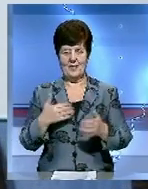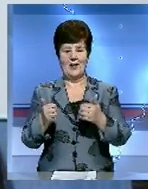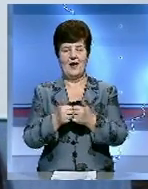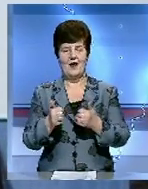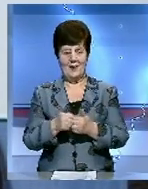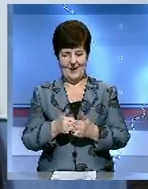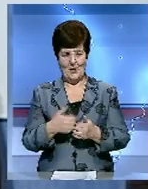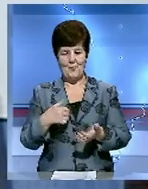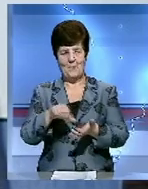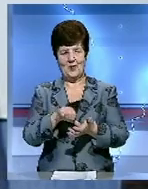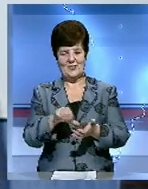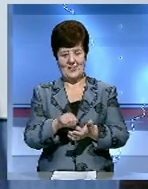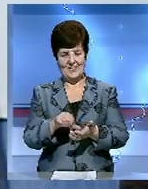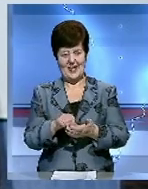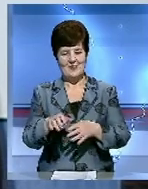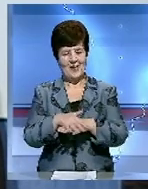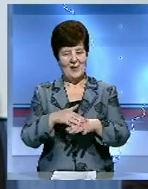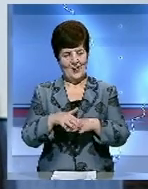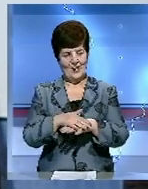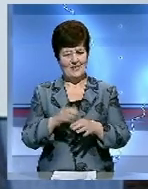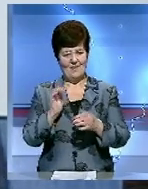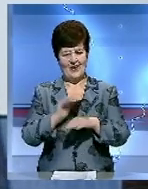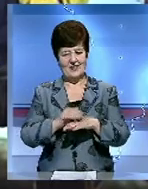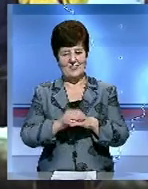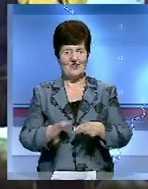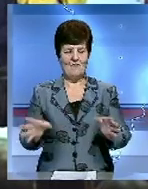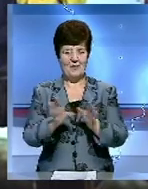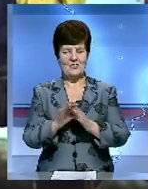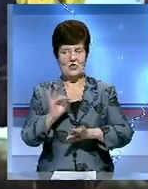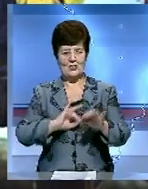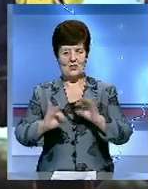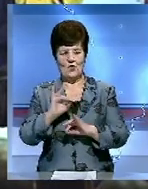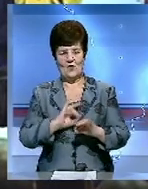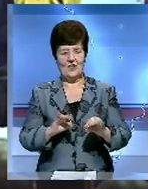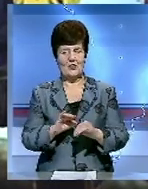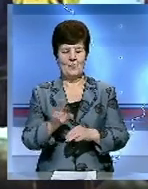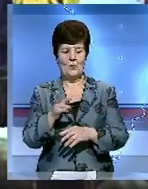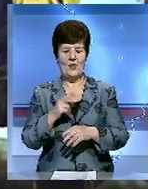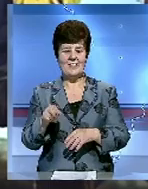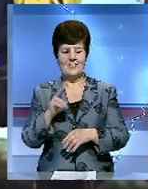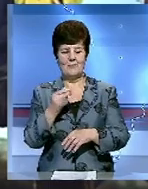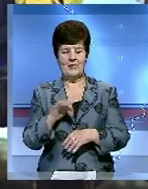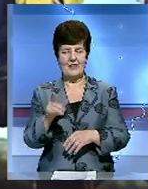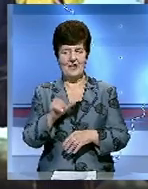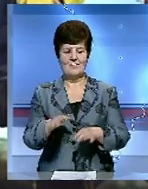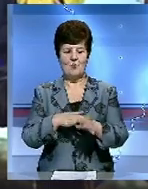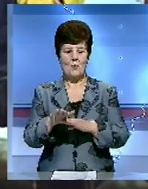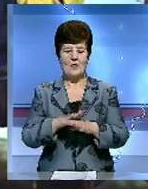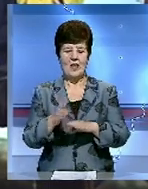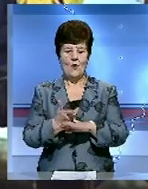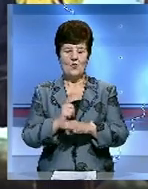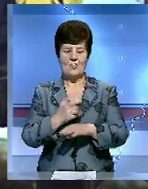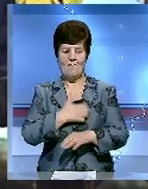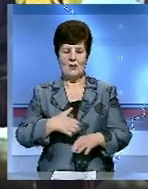представляем Офис народного адвоката и практически вместе с Советом по предупреждению дискриминации и обеспечению равенства выполняем одну очень важную работу.